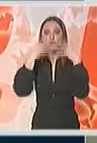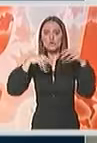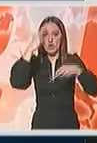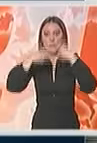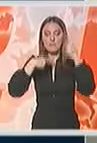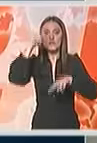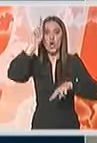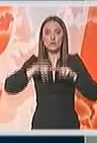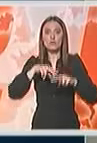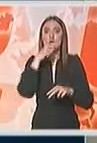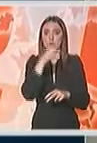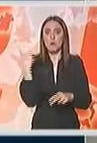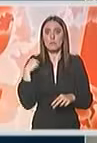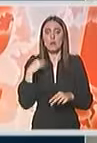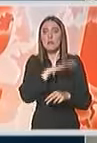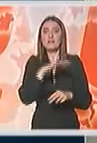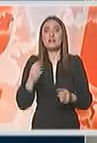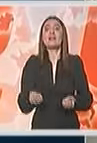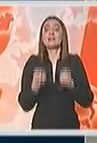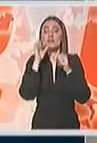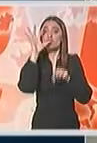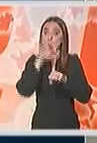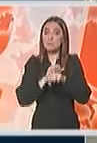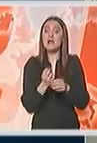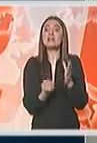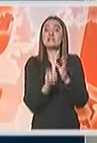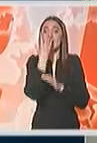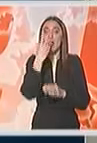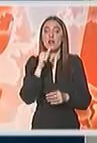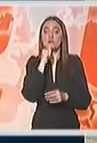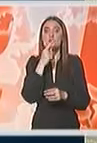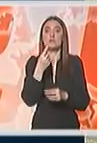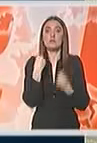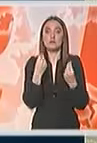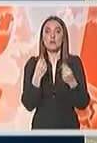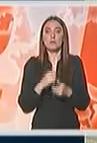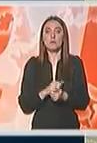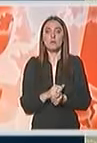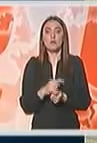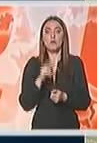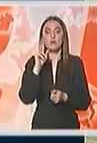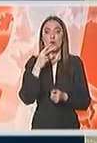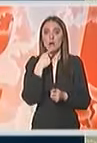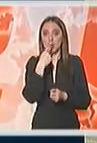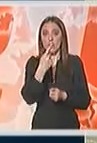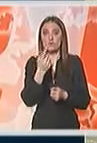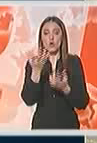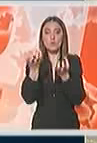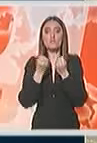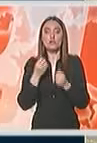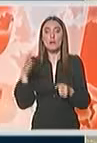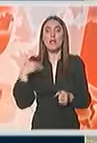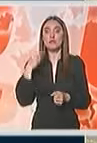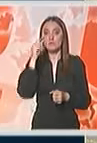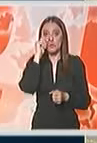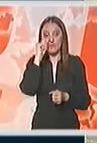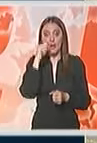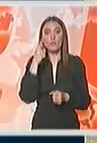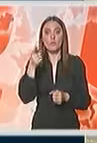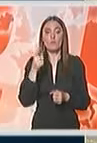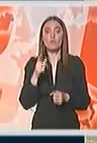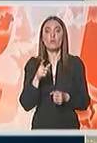komisija odlučila da je u tom dobu kod dece teško ustanoviti zrelost talenta. Očito je reč o izuzetnom mladom čovjeku, da kažem talentovanom